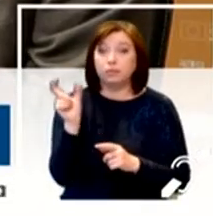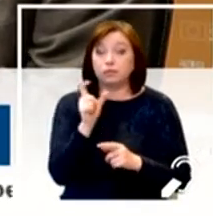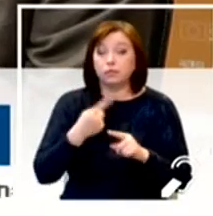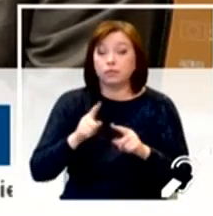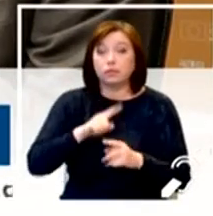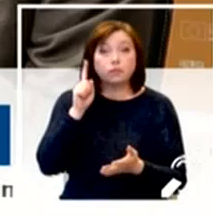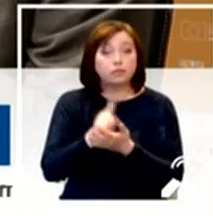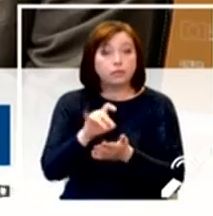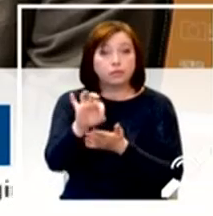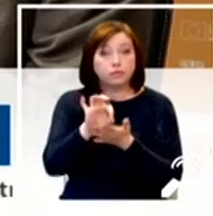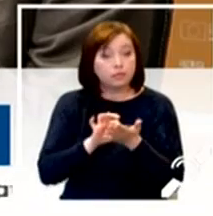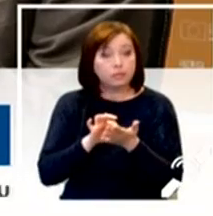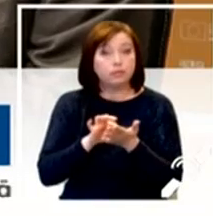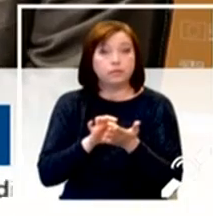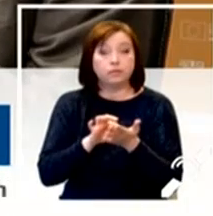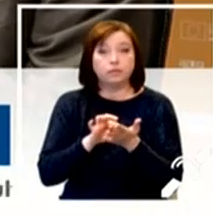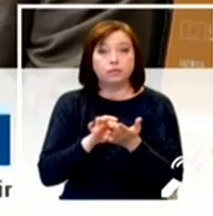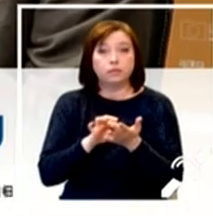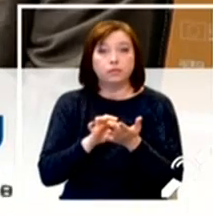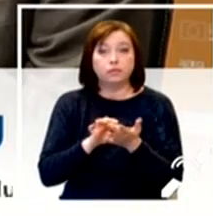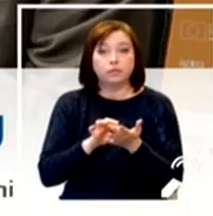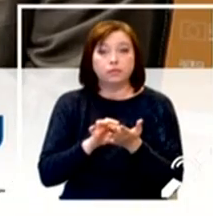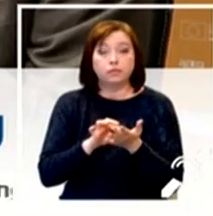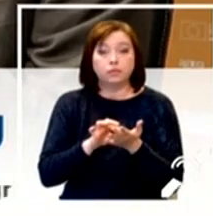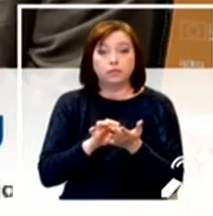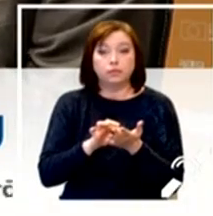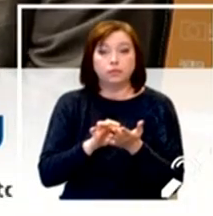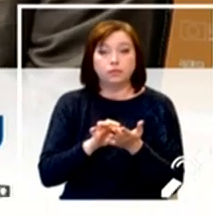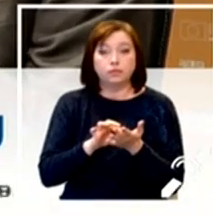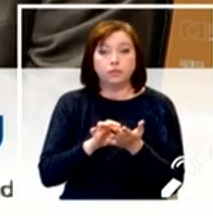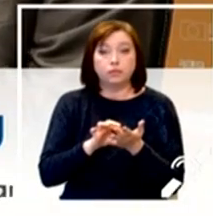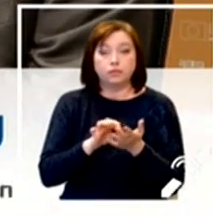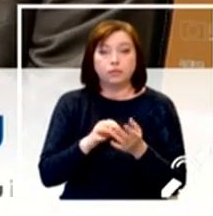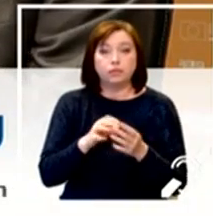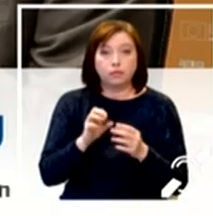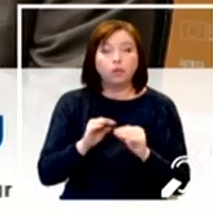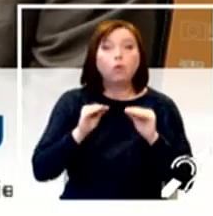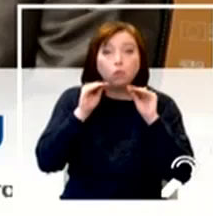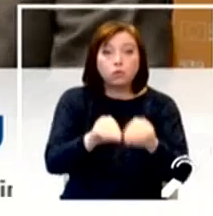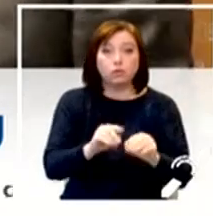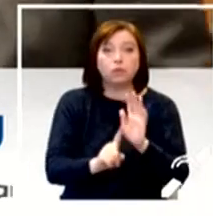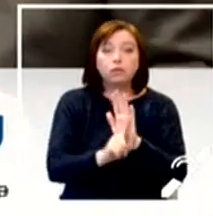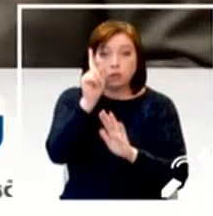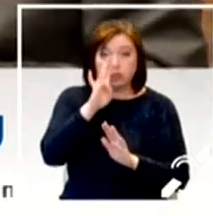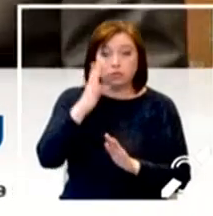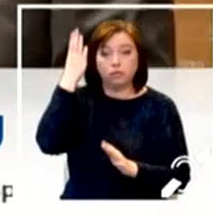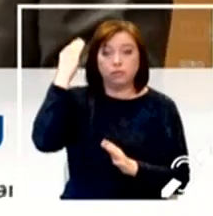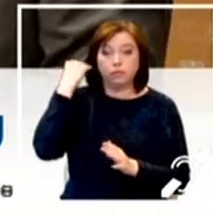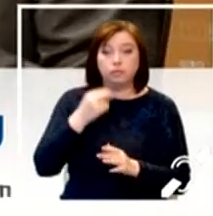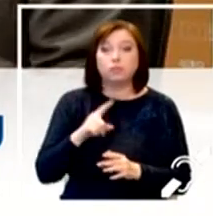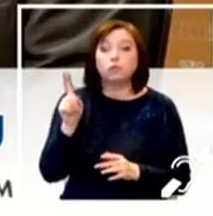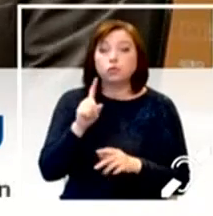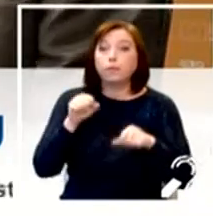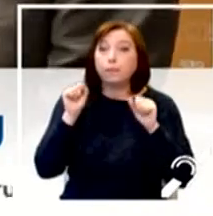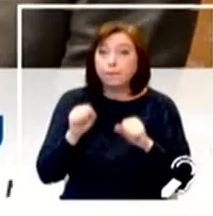trebuie de Urgență să l instrument care trebuie de Urgență să l instituim în Republica Moldova pentru